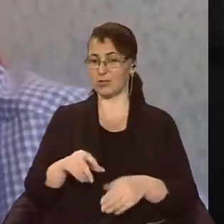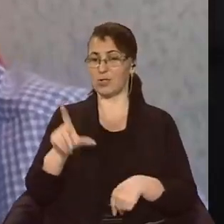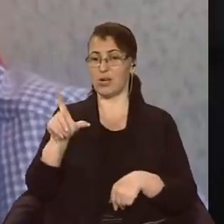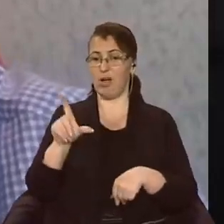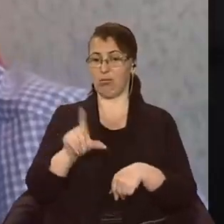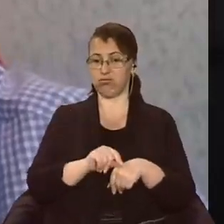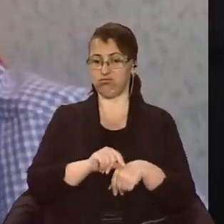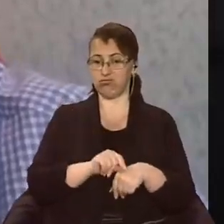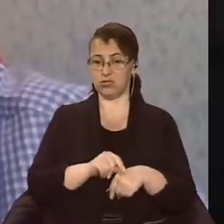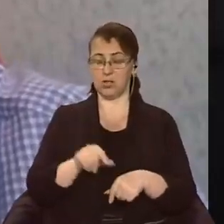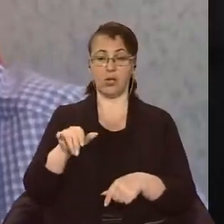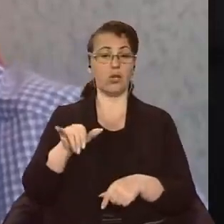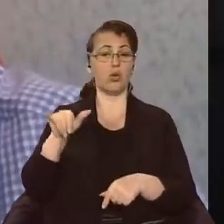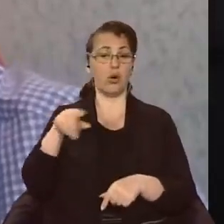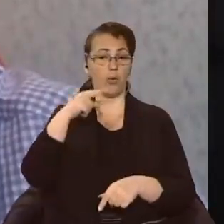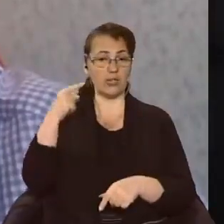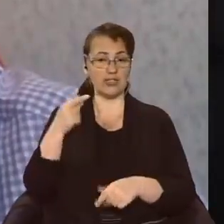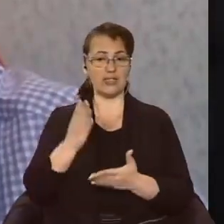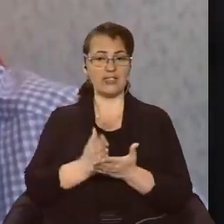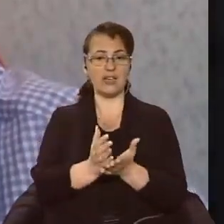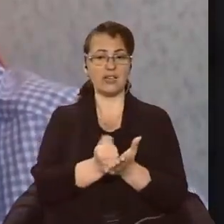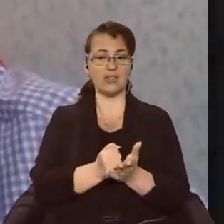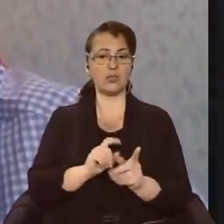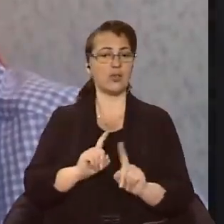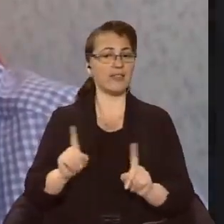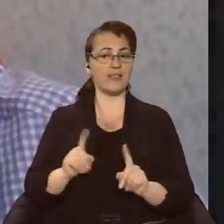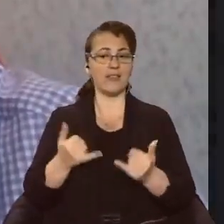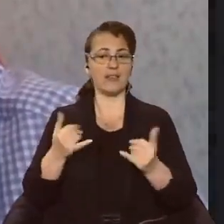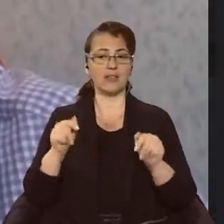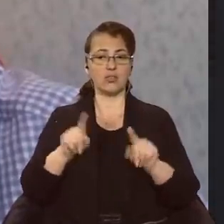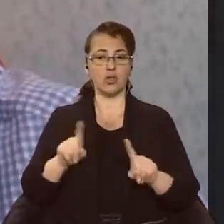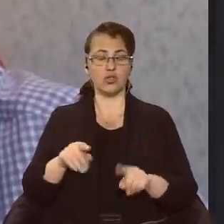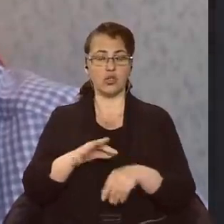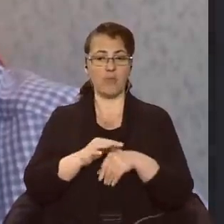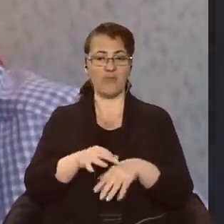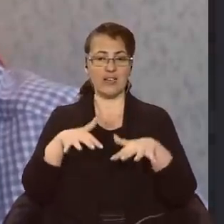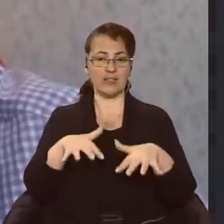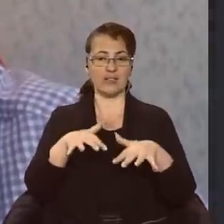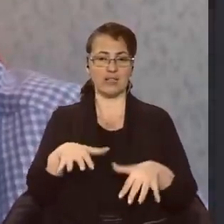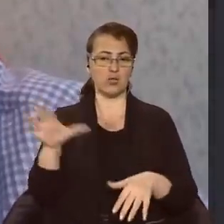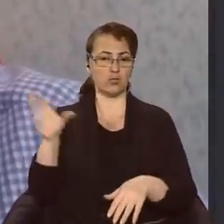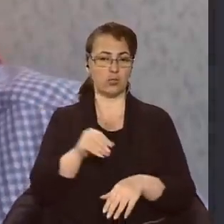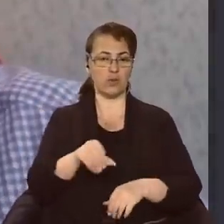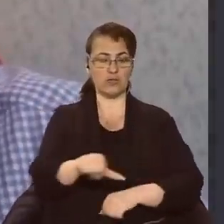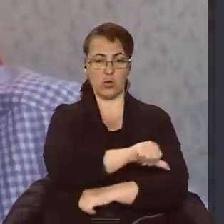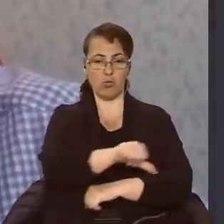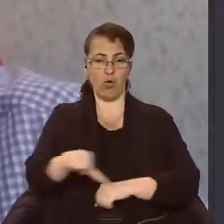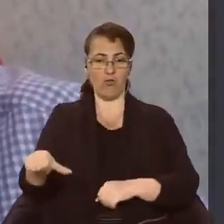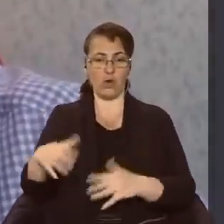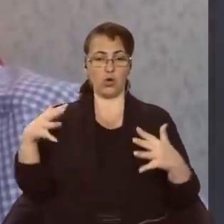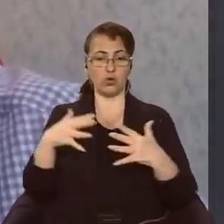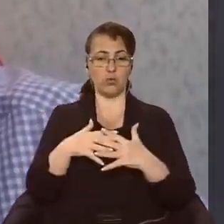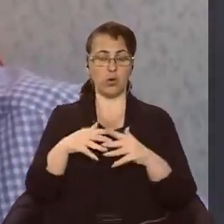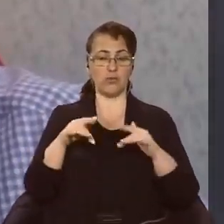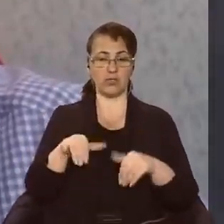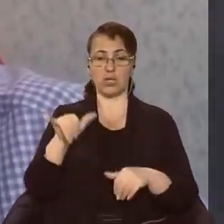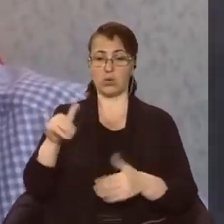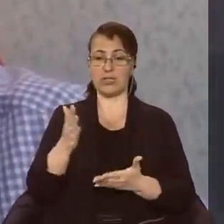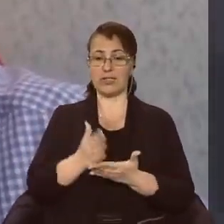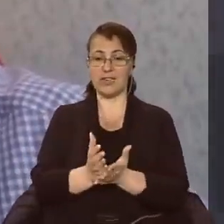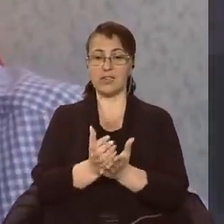є ресурс, в першу чергу, не для того, щоб вести наступ по всьому фронту бойових дій. В них є ресурс